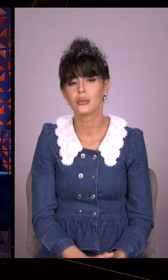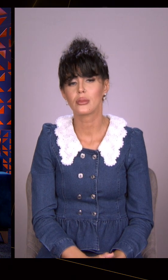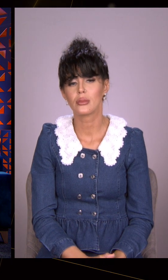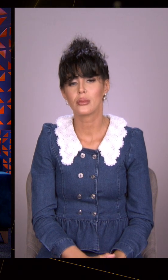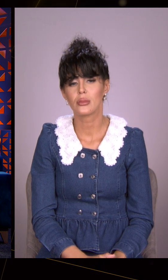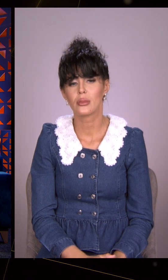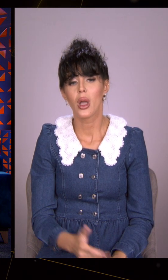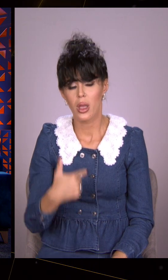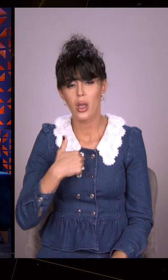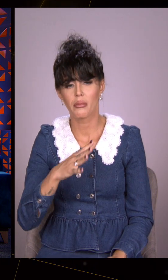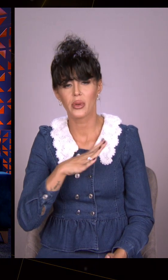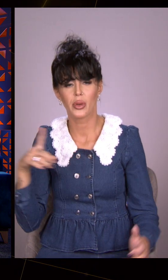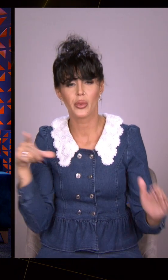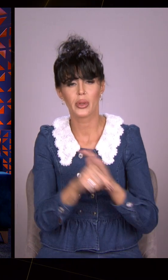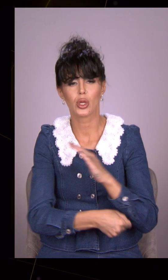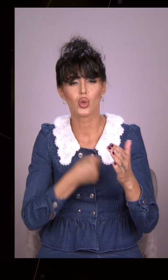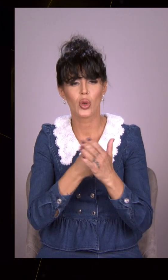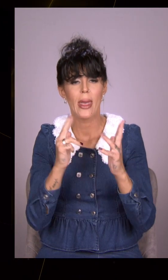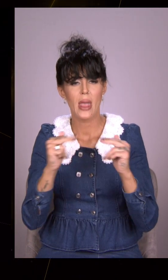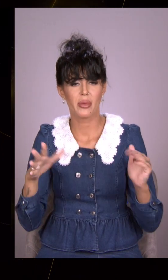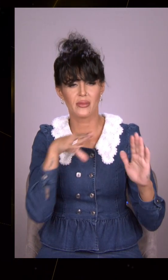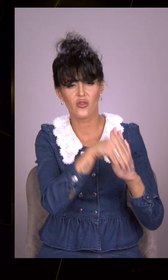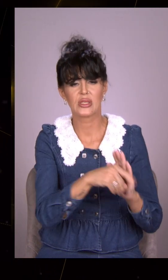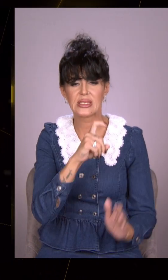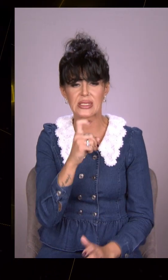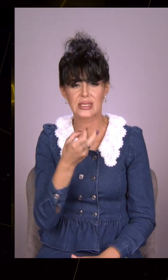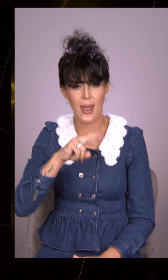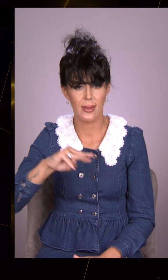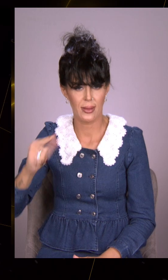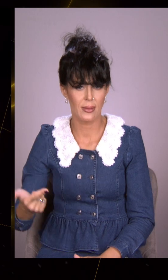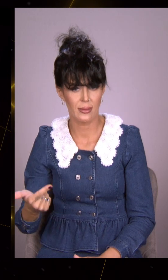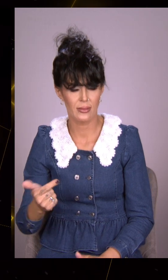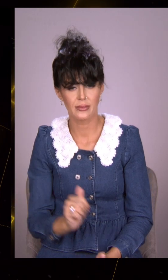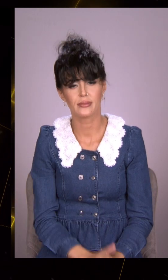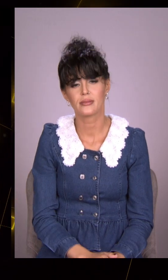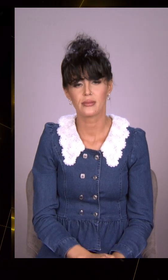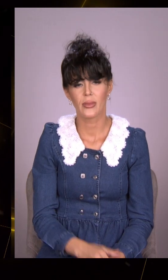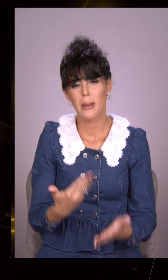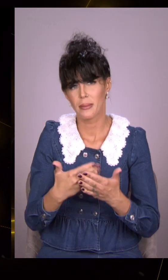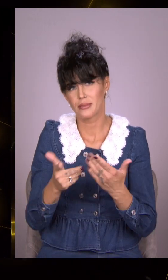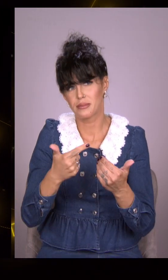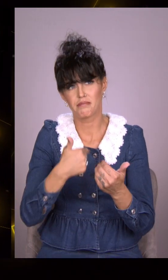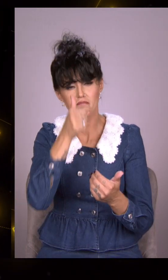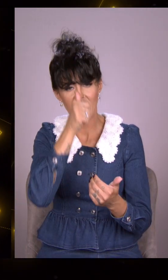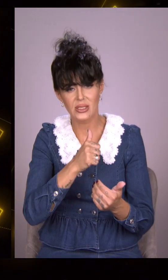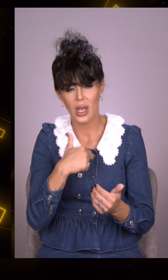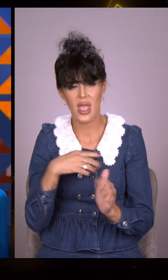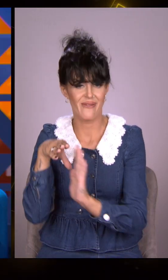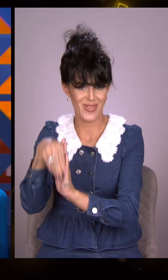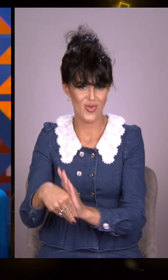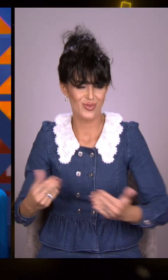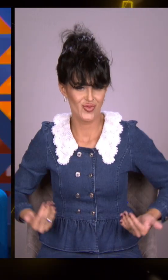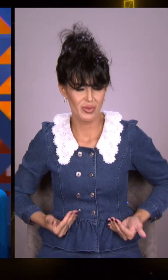Виїхав. Куди? Ну, до Дніпра, до Озять. А, то ви вдвох були? Ну, так, то кілька місяців ми. Чоловічою компанією.